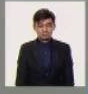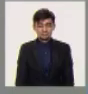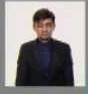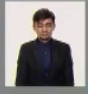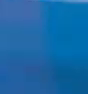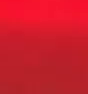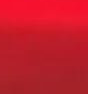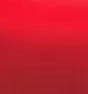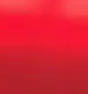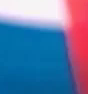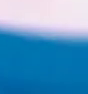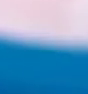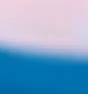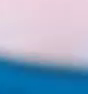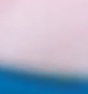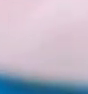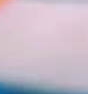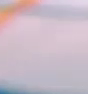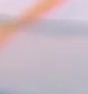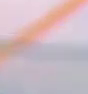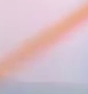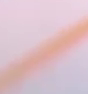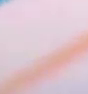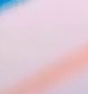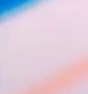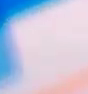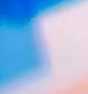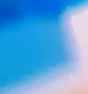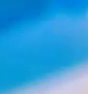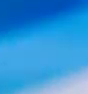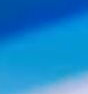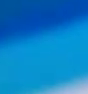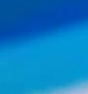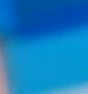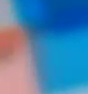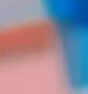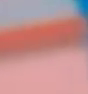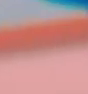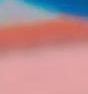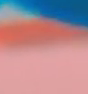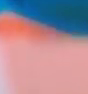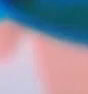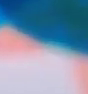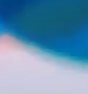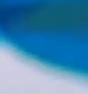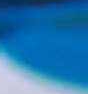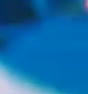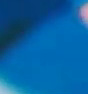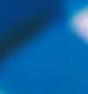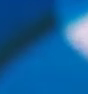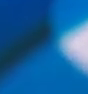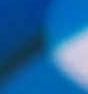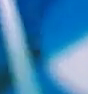Информбюро. Смотрите Информбюро на YouTube. Прямые эфиры, репортажи с места событий, аналитика, журналистские